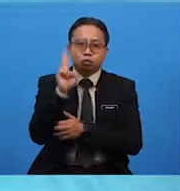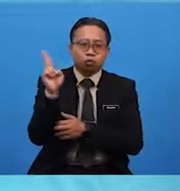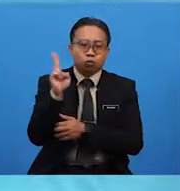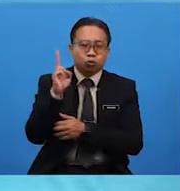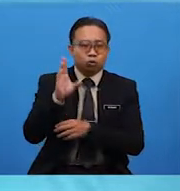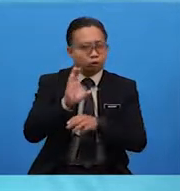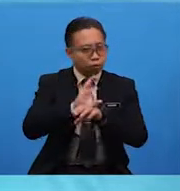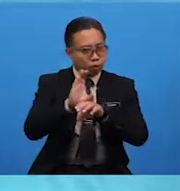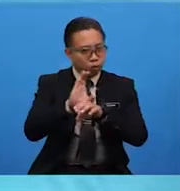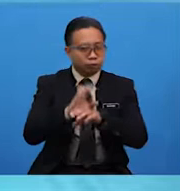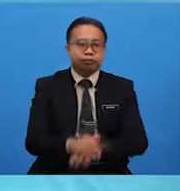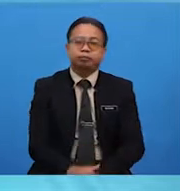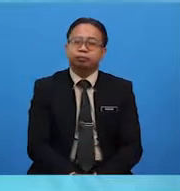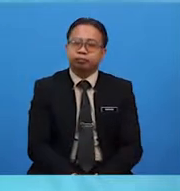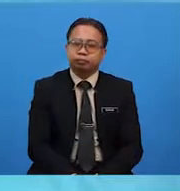coklat